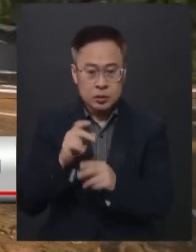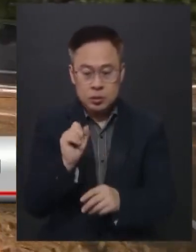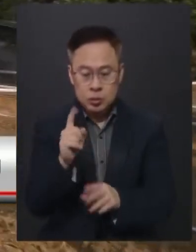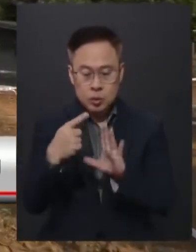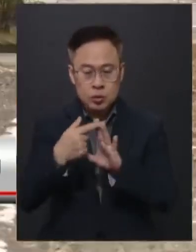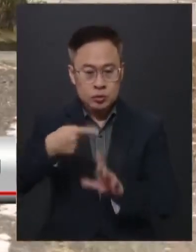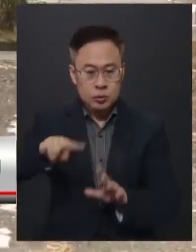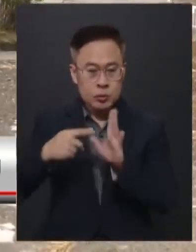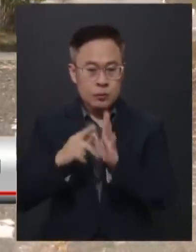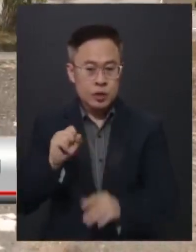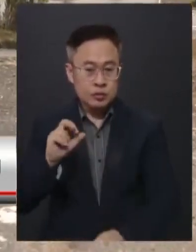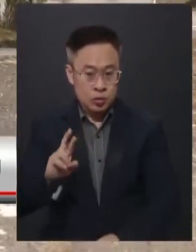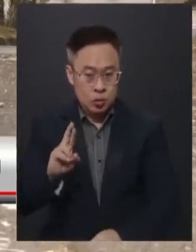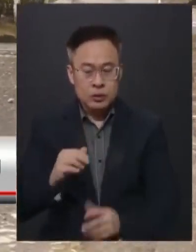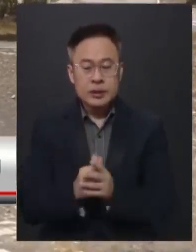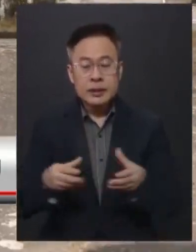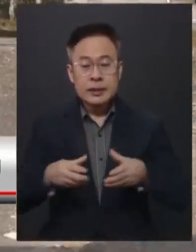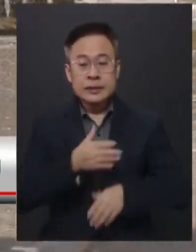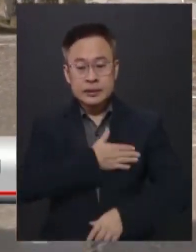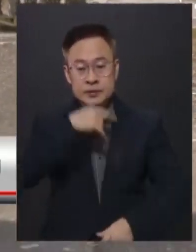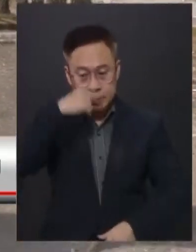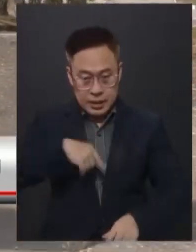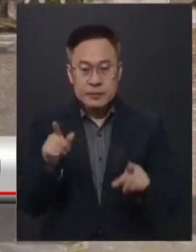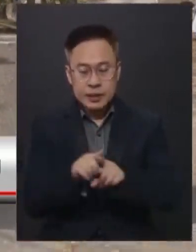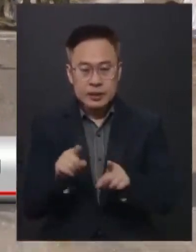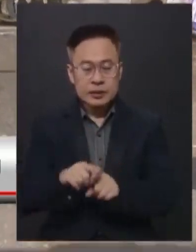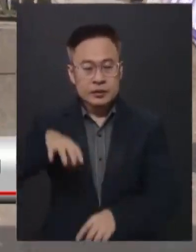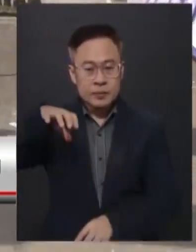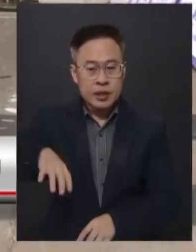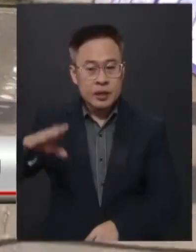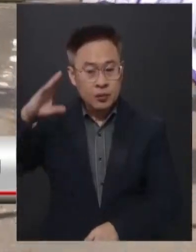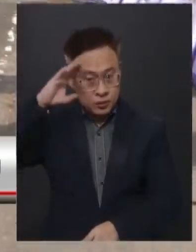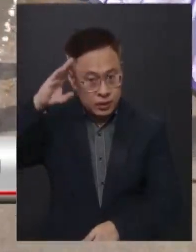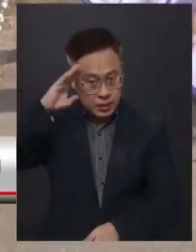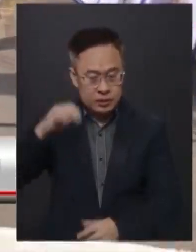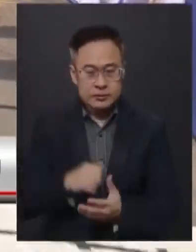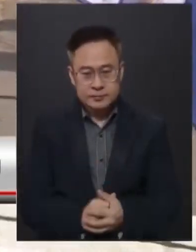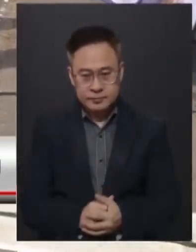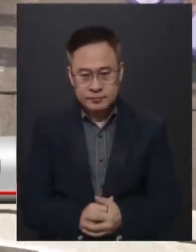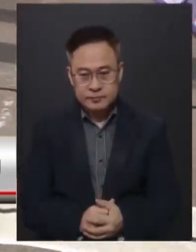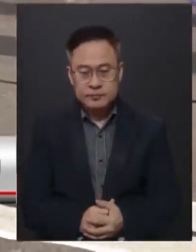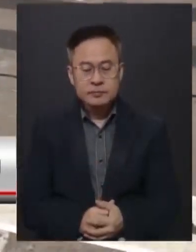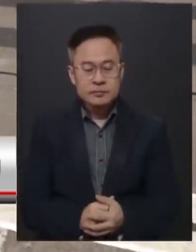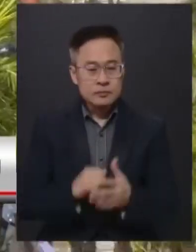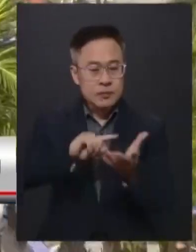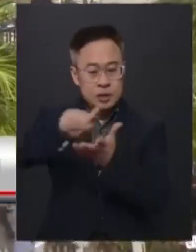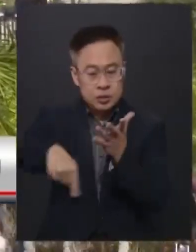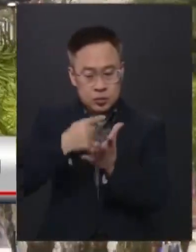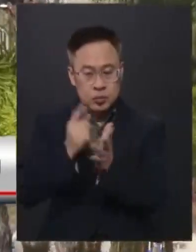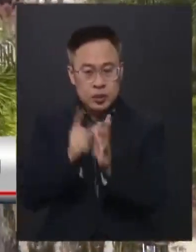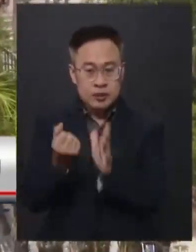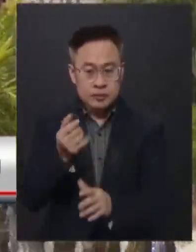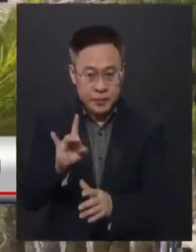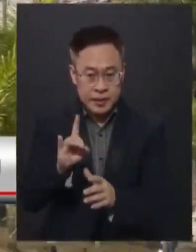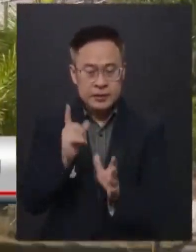รนันตนะนะคะนักปั่นทีมชาติไทยจากทีมสำนักงานปลัดกระทรวงกลาโหมทำเวลาไปได้1ชั่วโมง18นาที